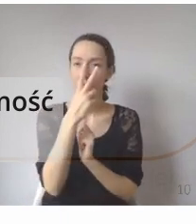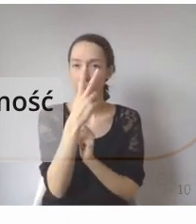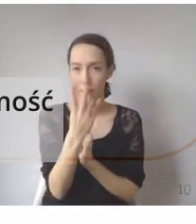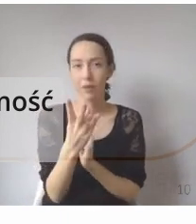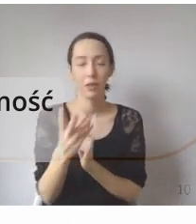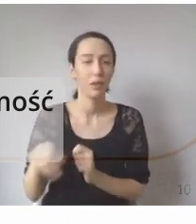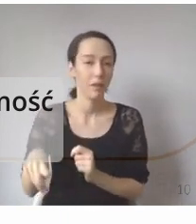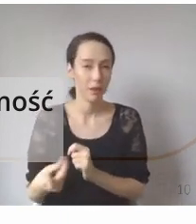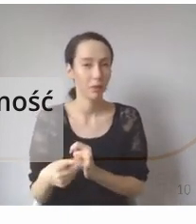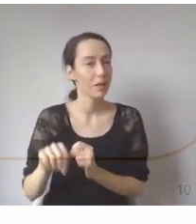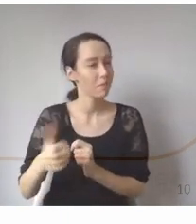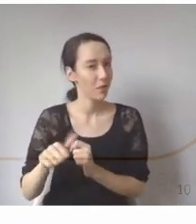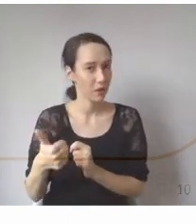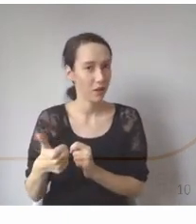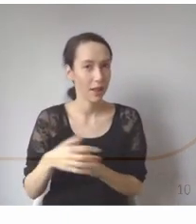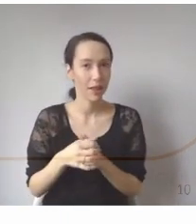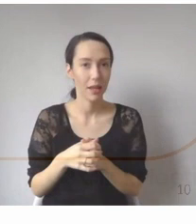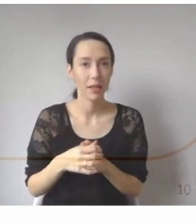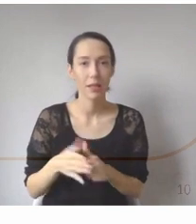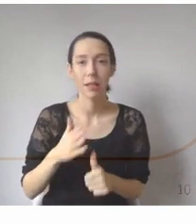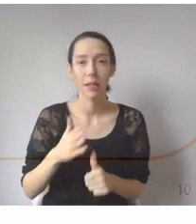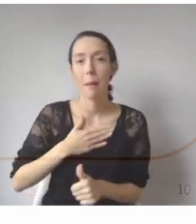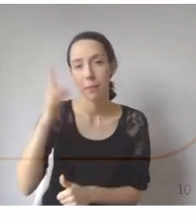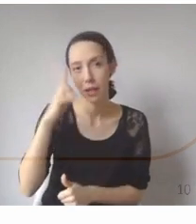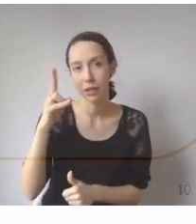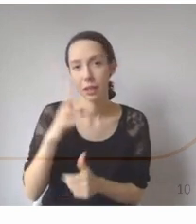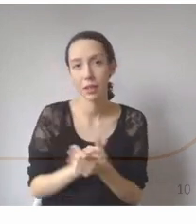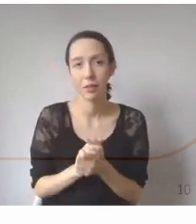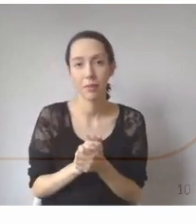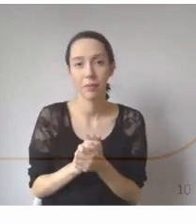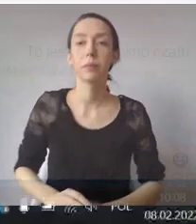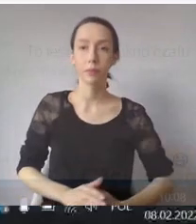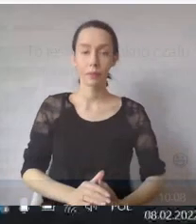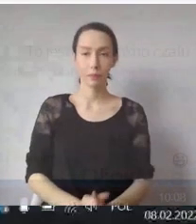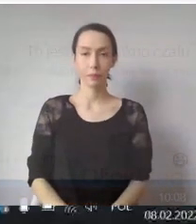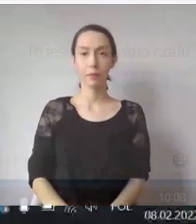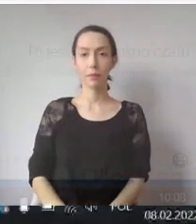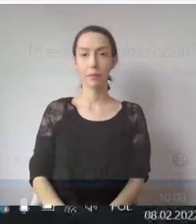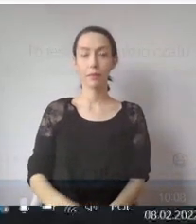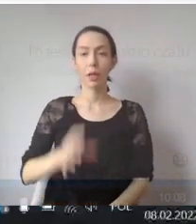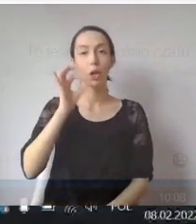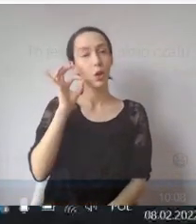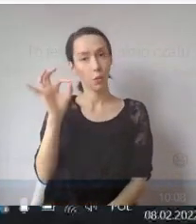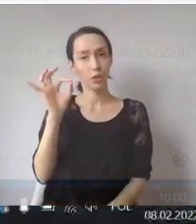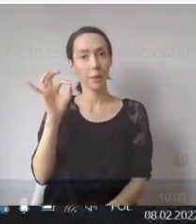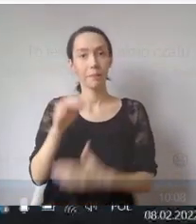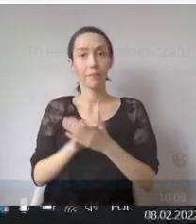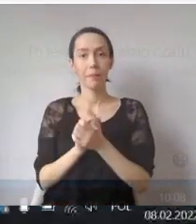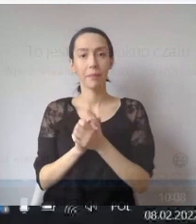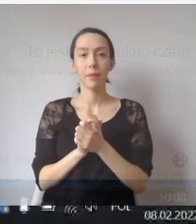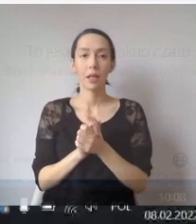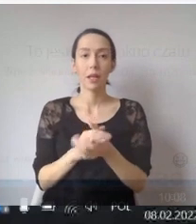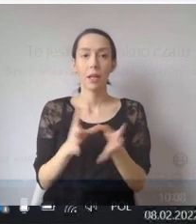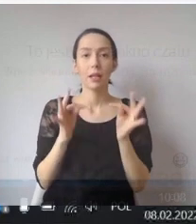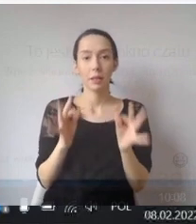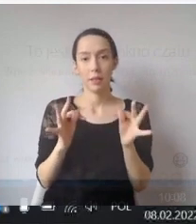odpowiednim poziomie. Także mam nadzieję, że to będzie dla Was jasne. Dobrze. Teraz, ze